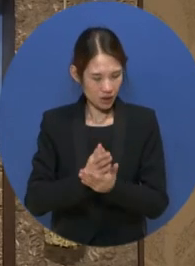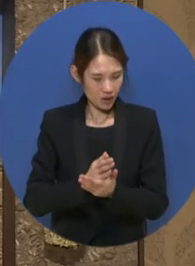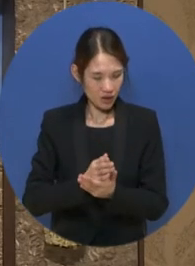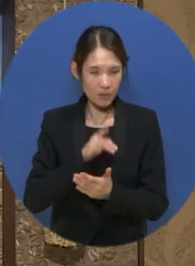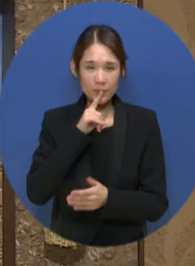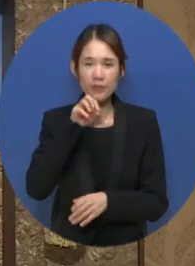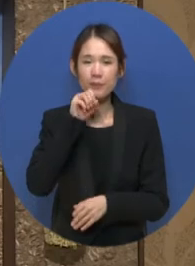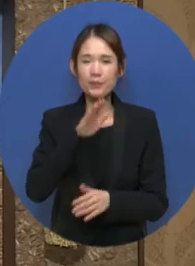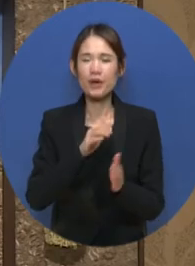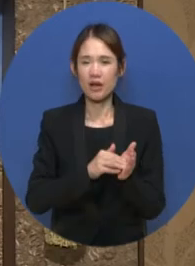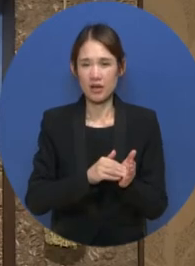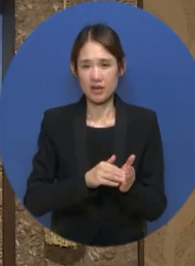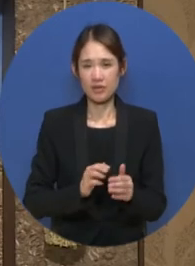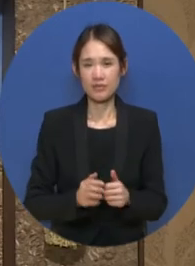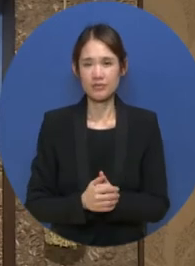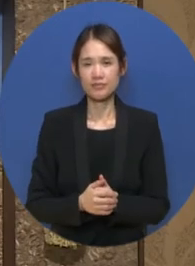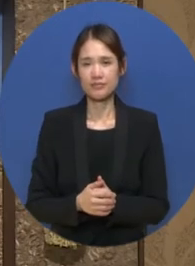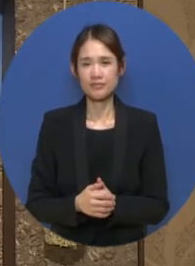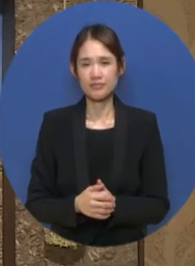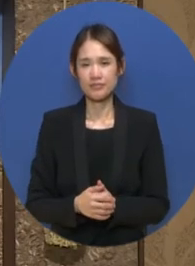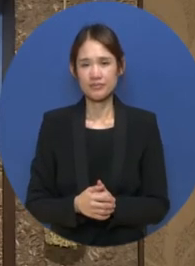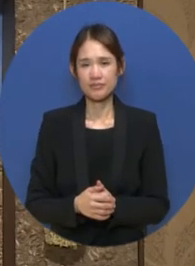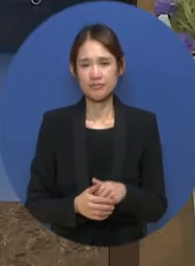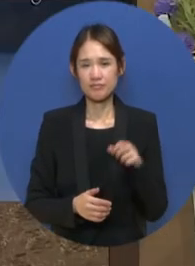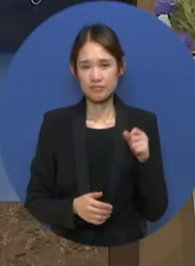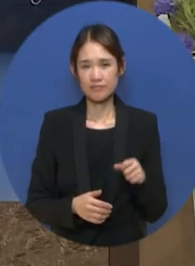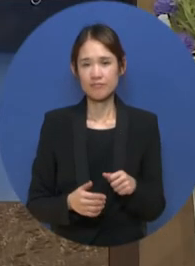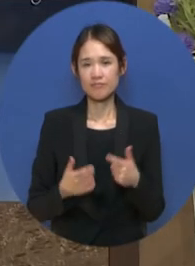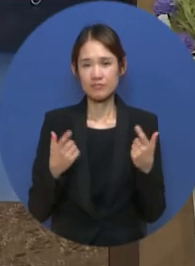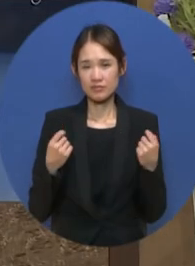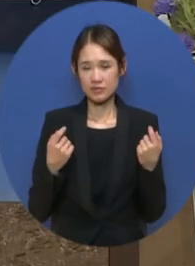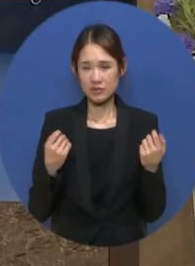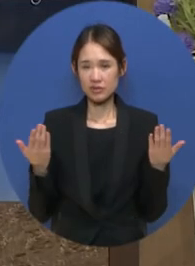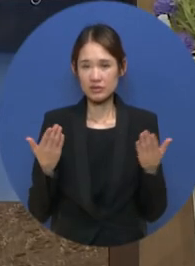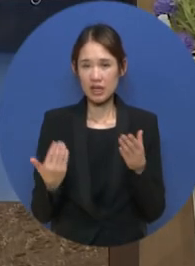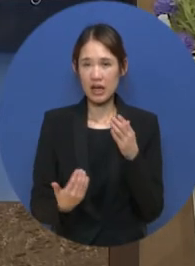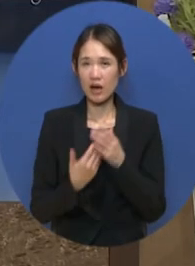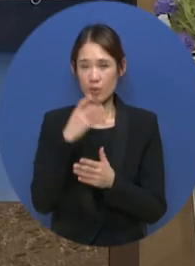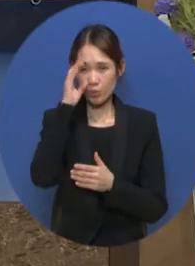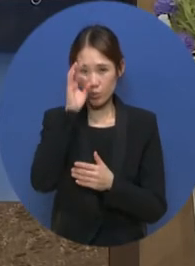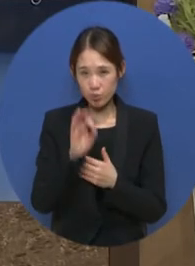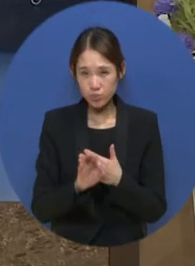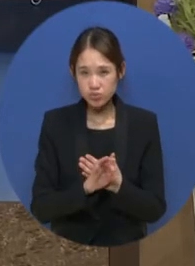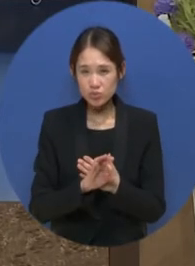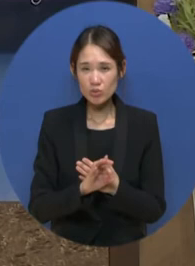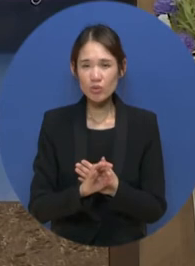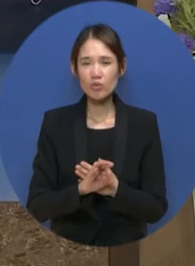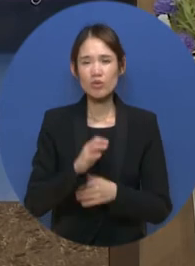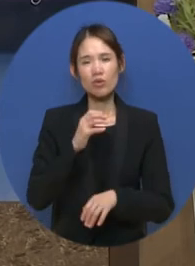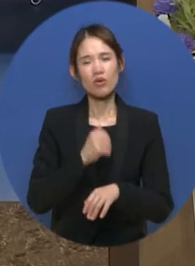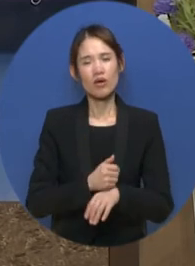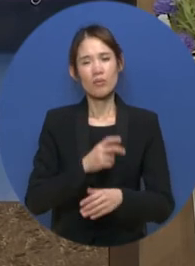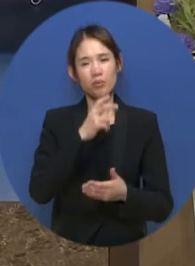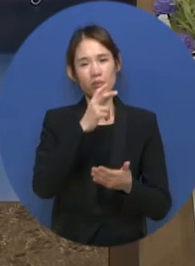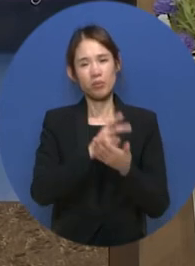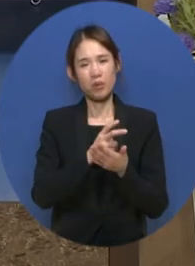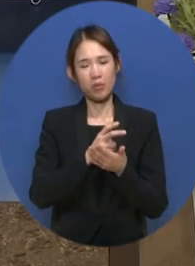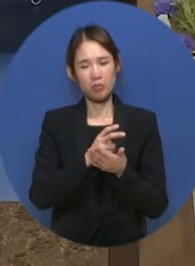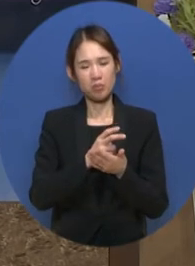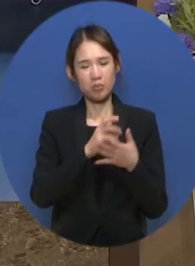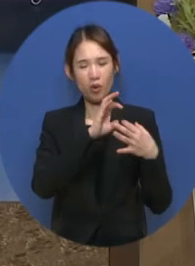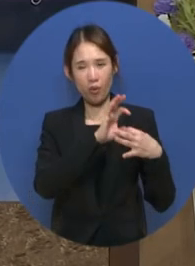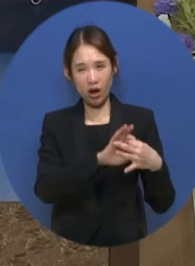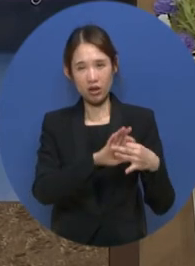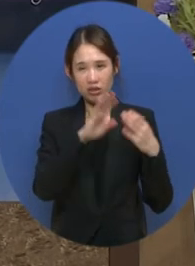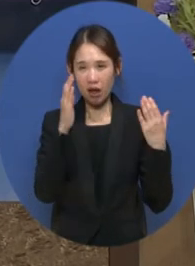하지 못하도록 그렇게 하고 있습니다 4 예 이런 어 사건들을 보면 은 과연 이 제법 앞에 모두